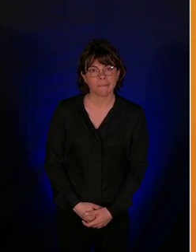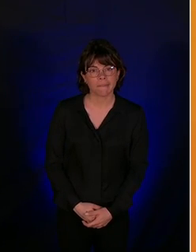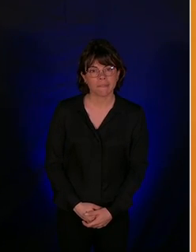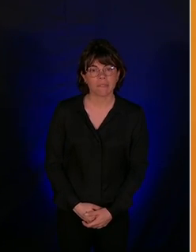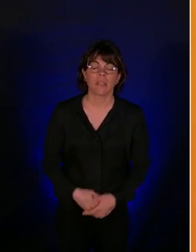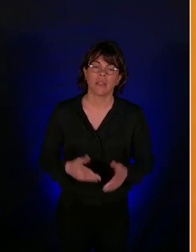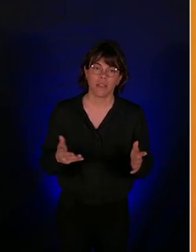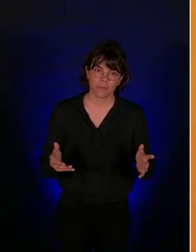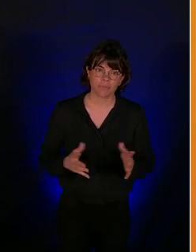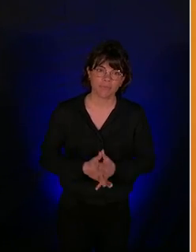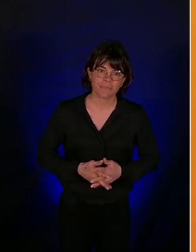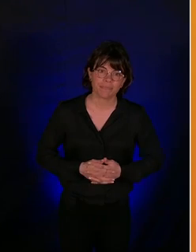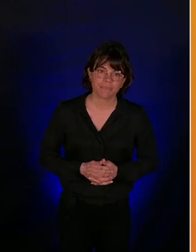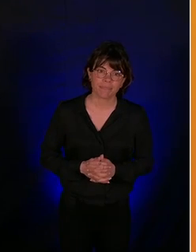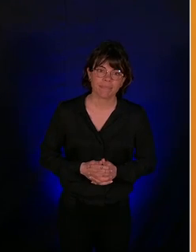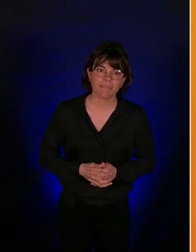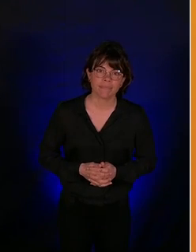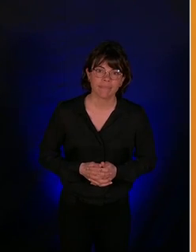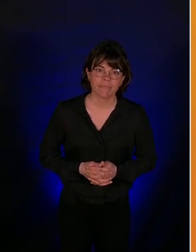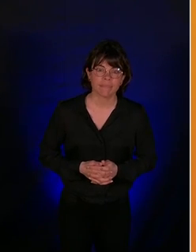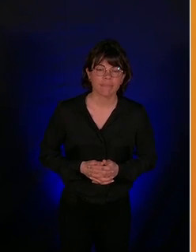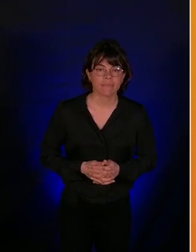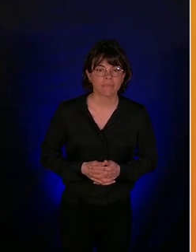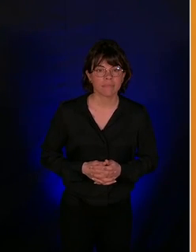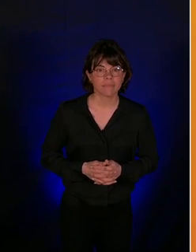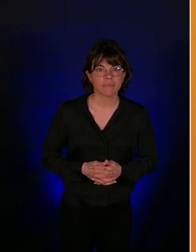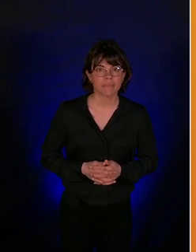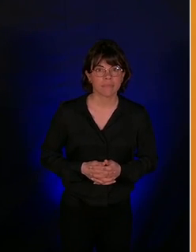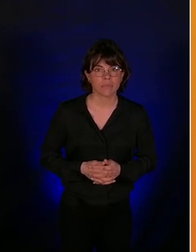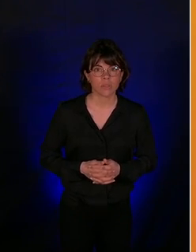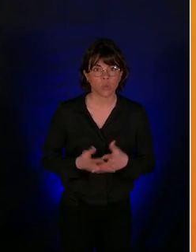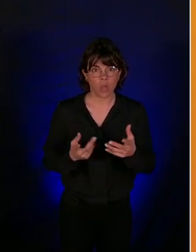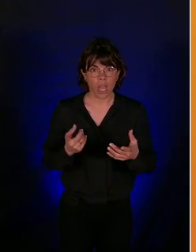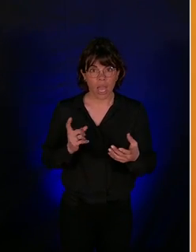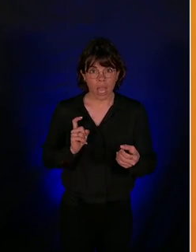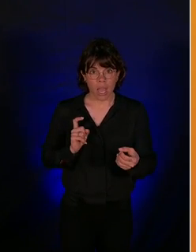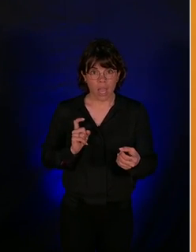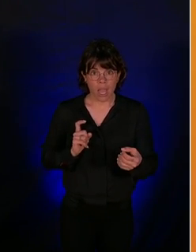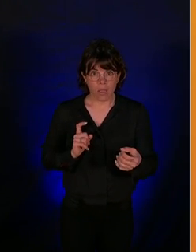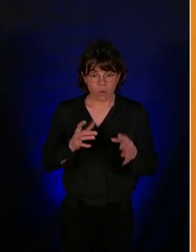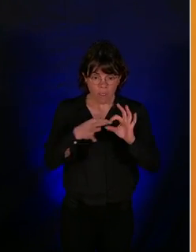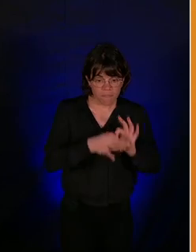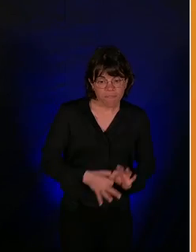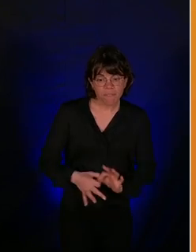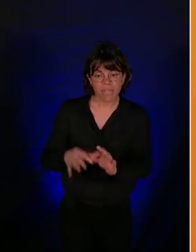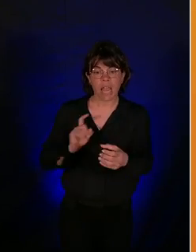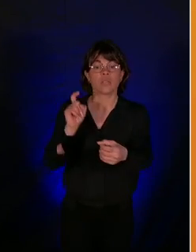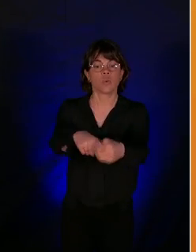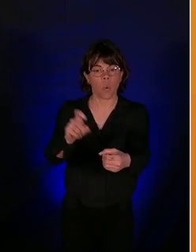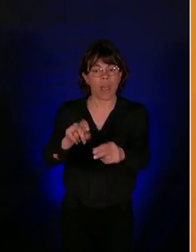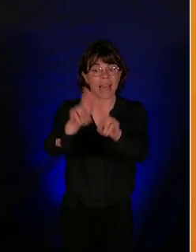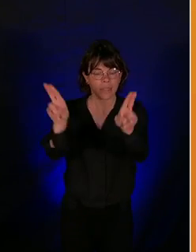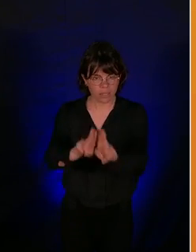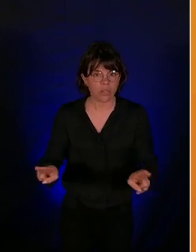oui alors euh sur le nos affiliations internationales on ne peut pas voir nos